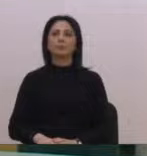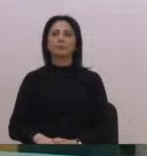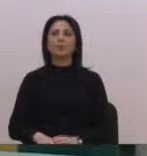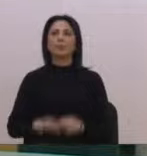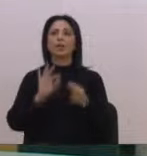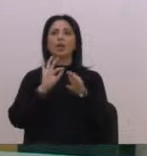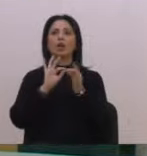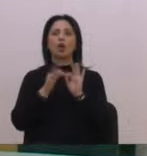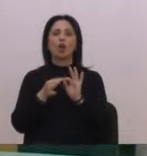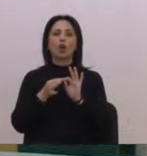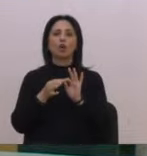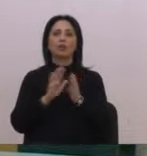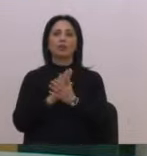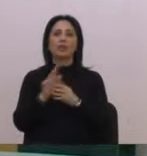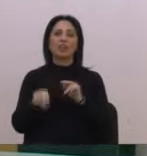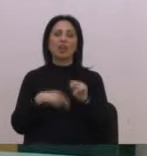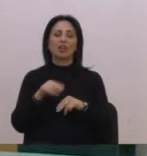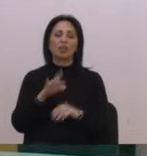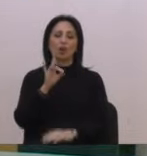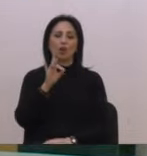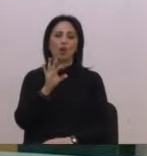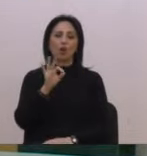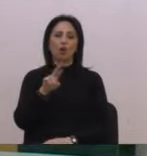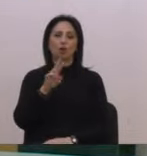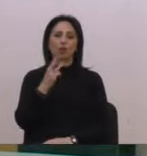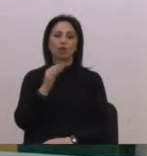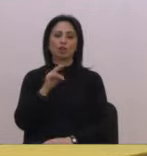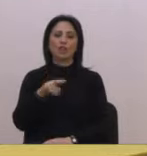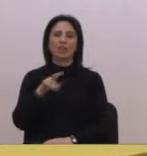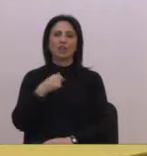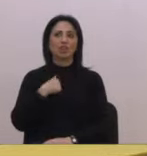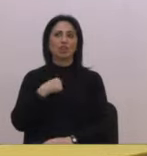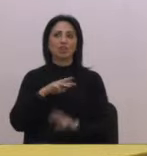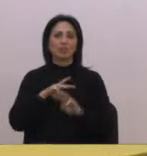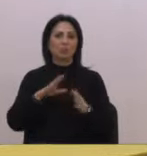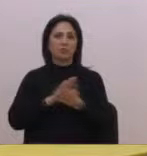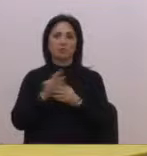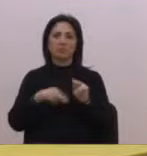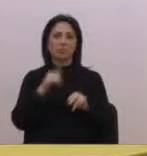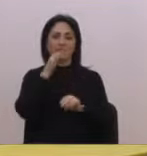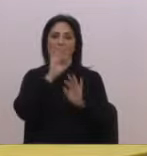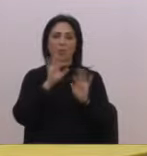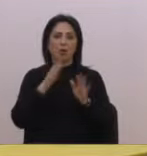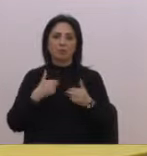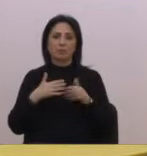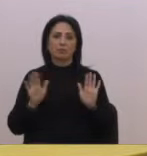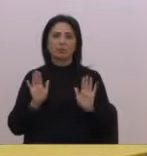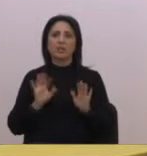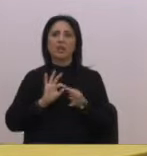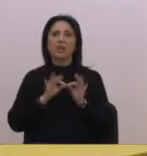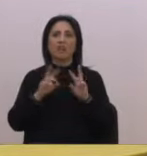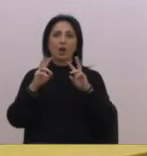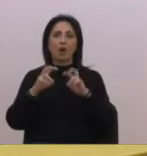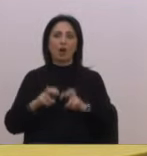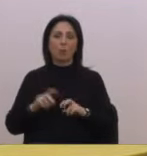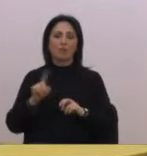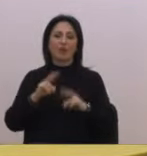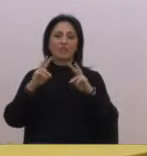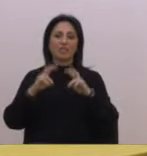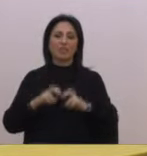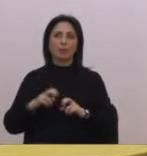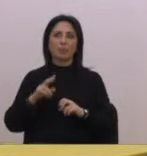კონკრეტულ კონტრაქტთან დაკავშირებით ჩვენ სამინისტროს არ დაუდიეს კონტრაქტი, ვერ მოგახსენებთ კონკრეტული კვლევები, გარკვეული